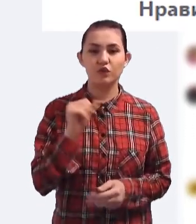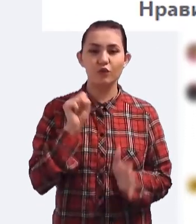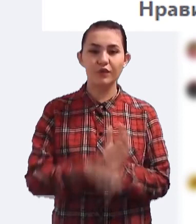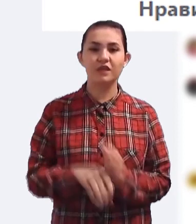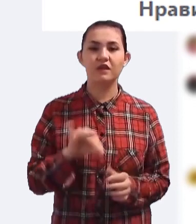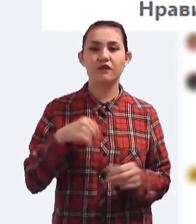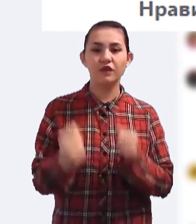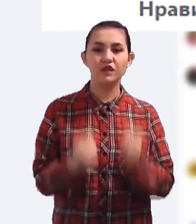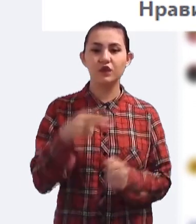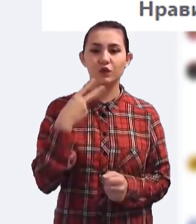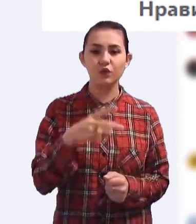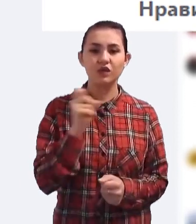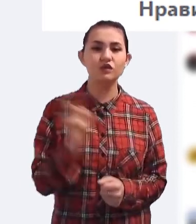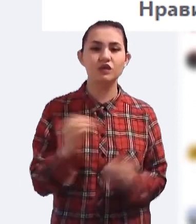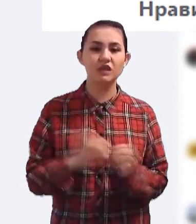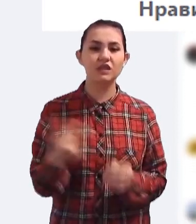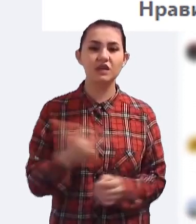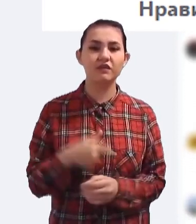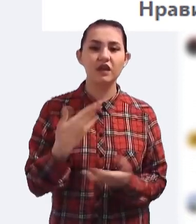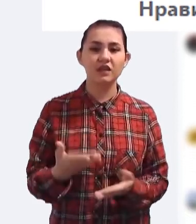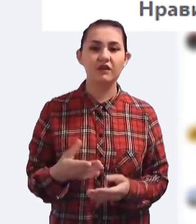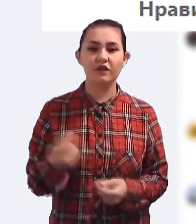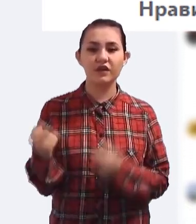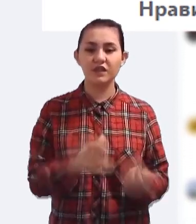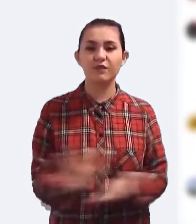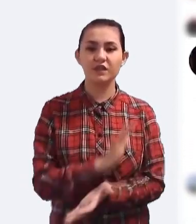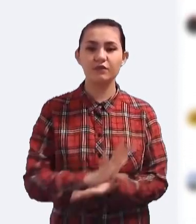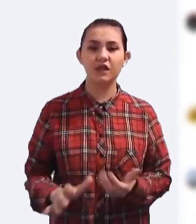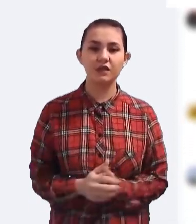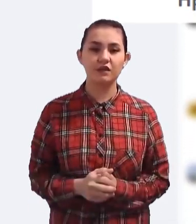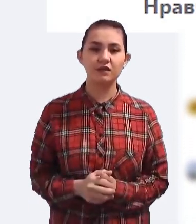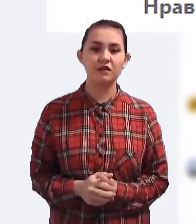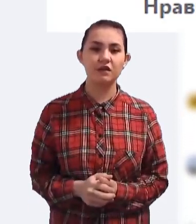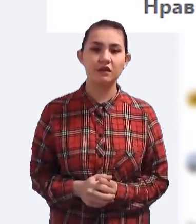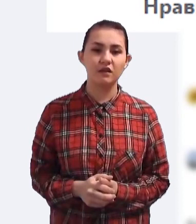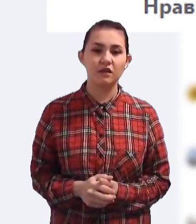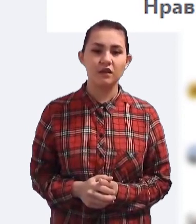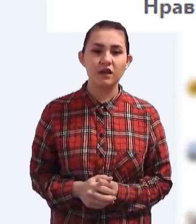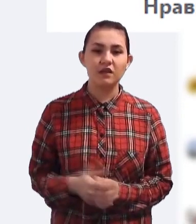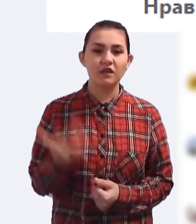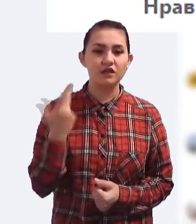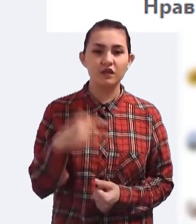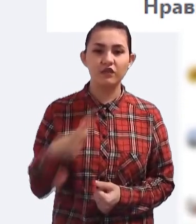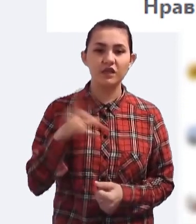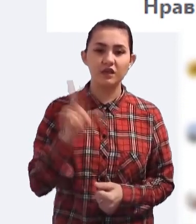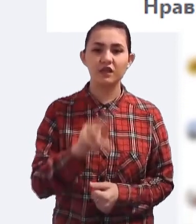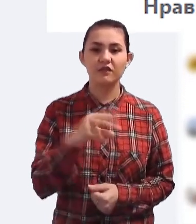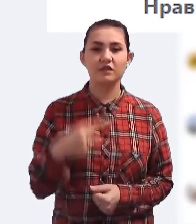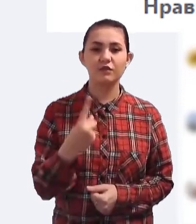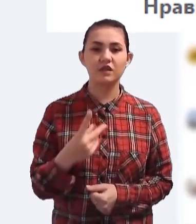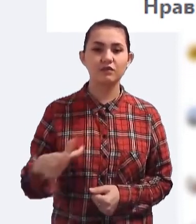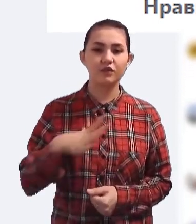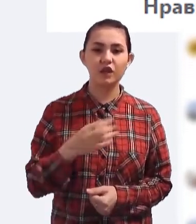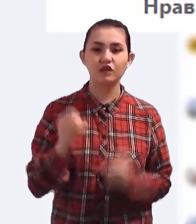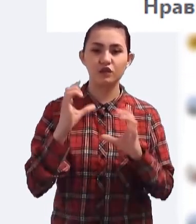водії курять, за що 10 гривень? Та ви повинні возити безкоштовно. Альона Баскова. Нещодавно їздила в 21-й, була